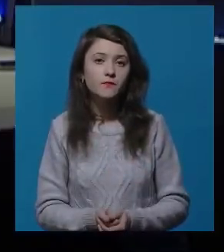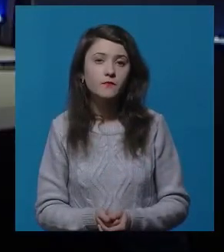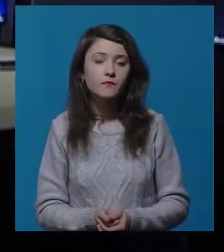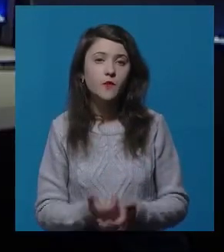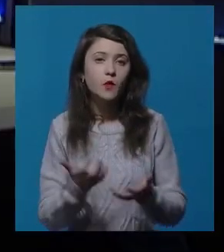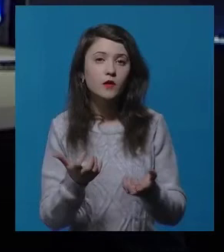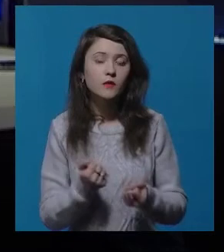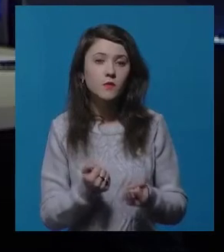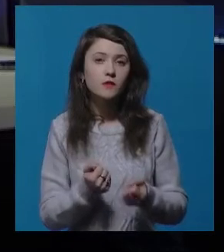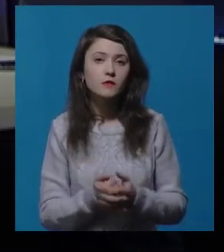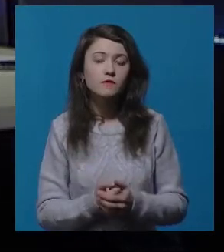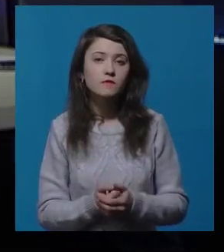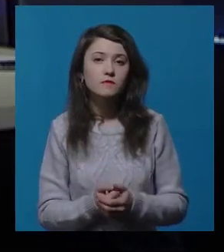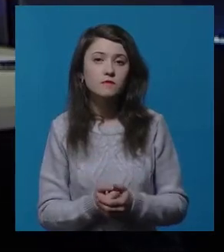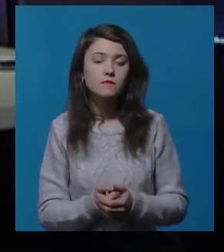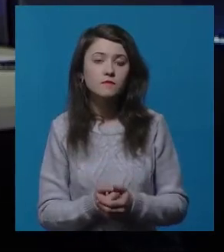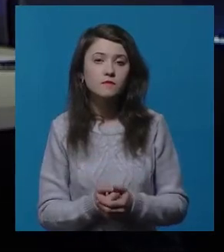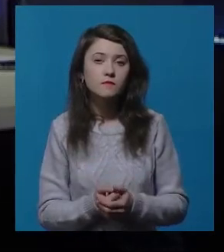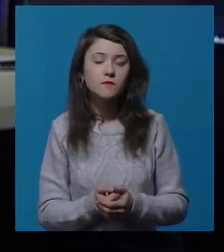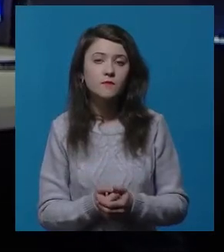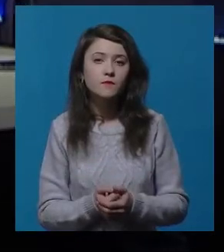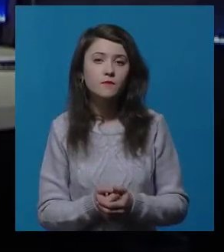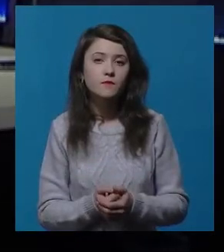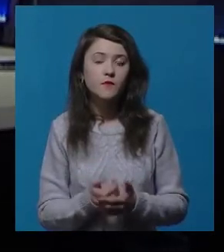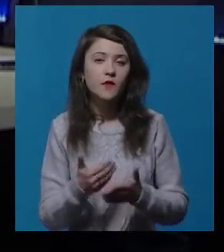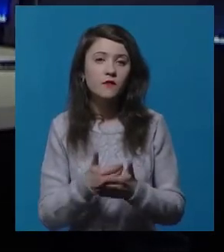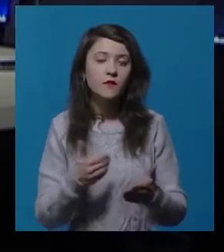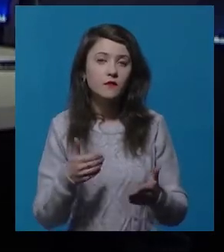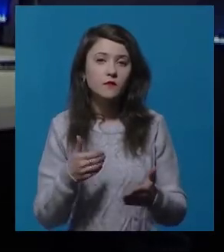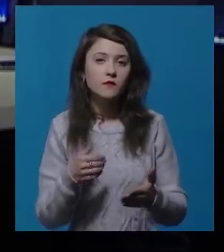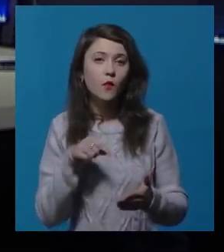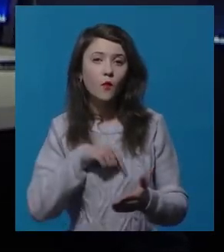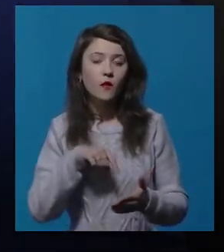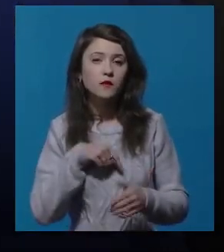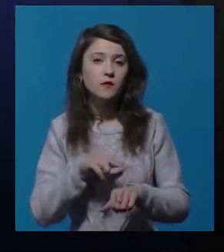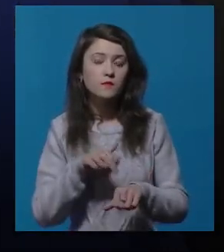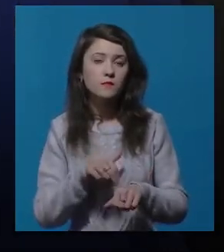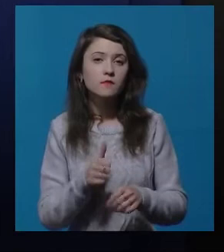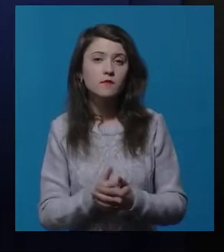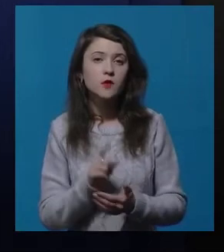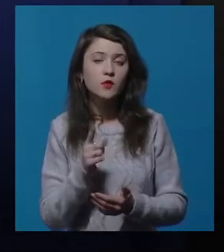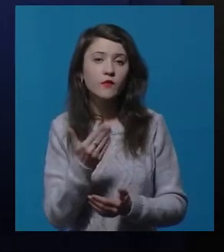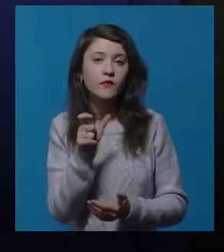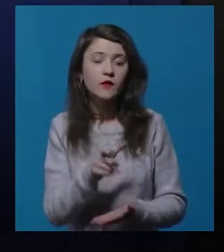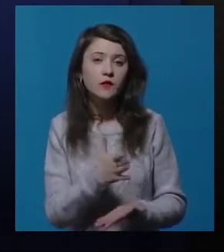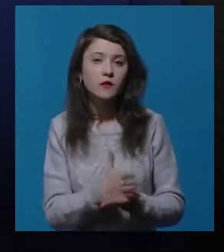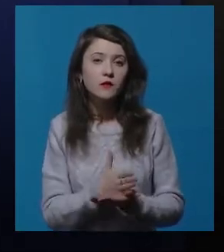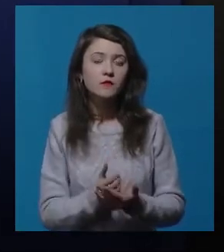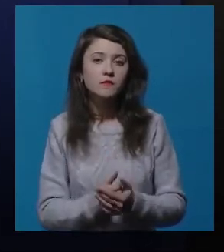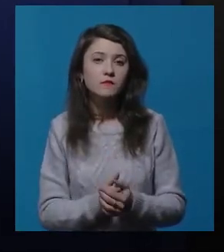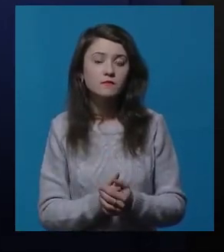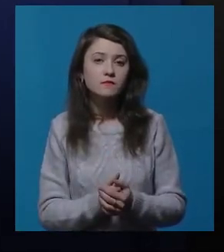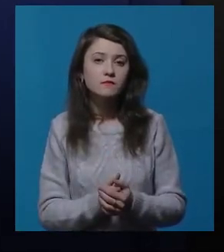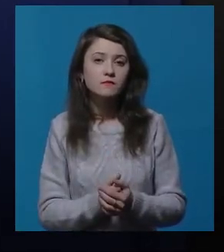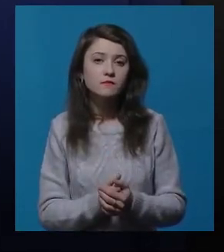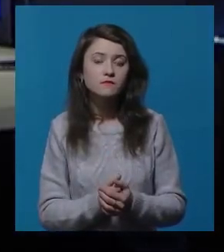як викривач корупції, отримує від там слідчих органів, угу, отримує відповідний документ, що він є складовою, не